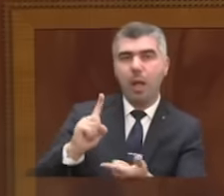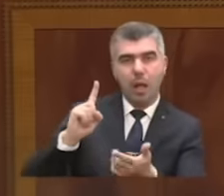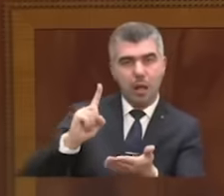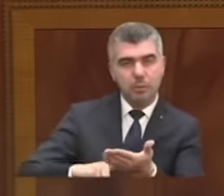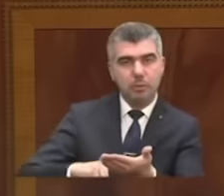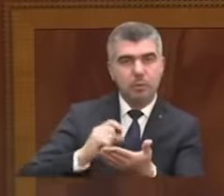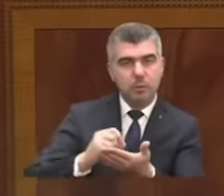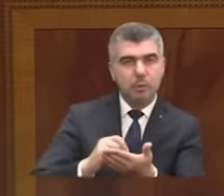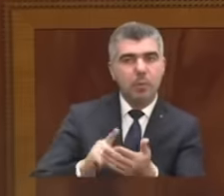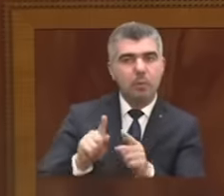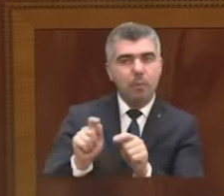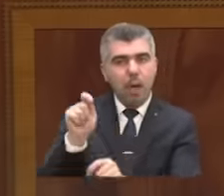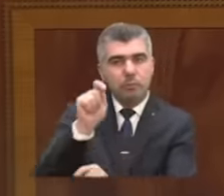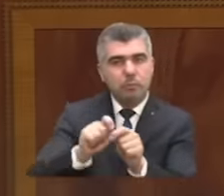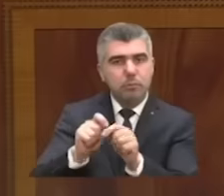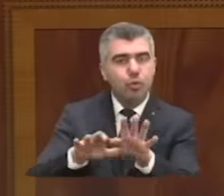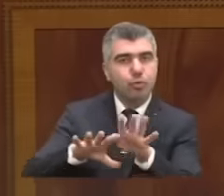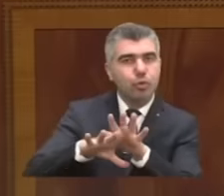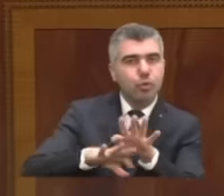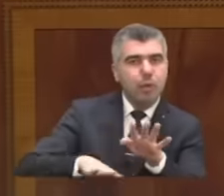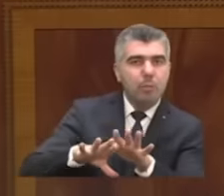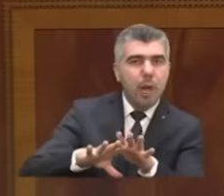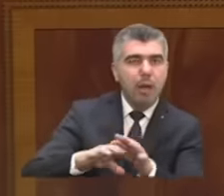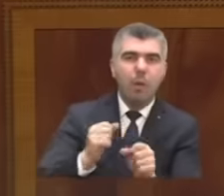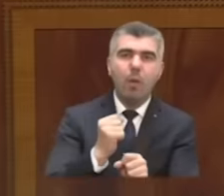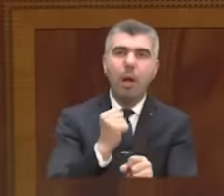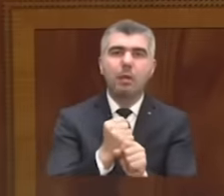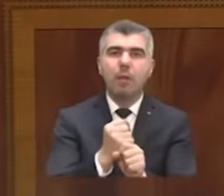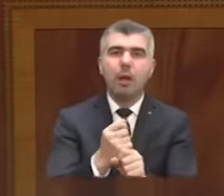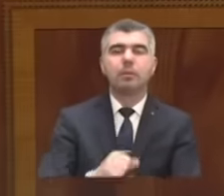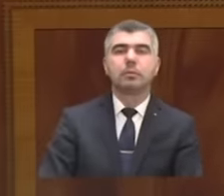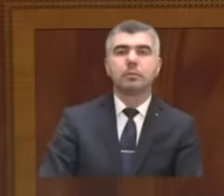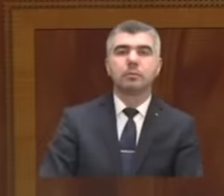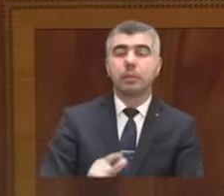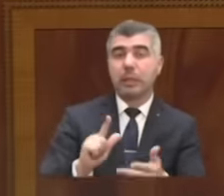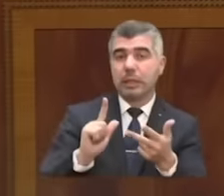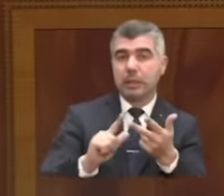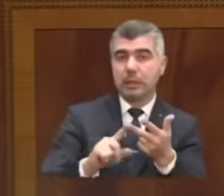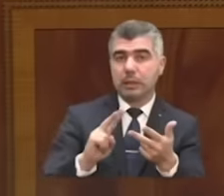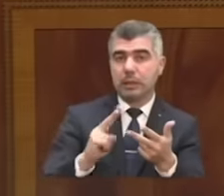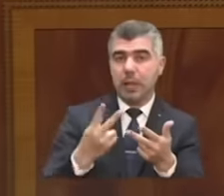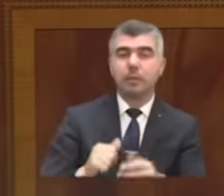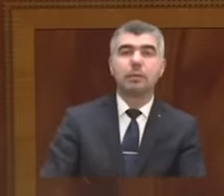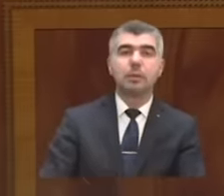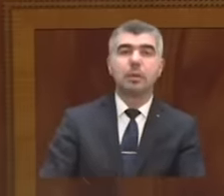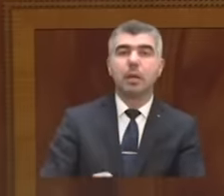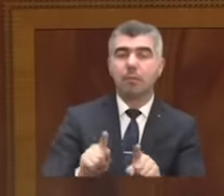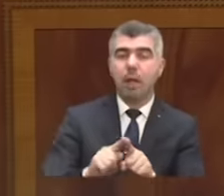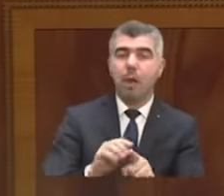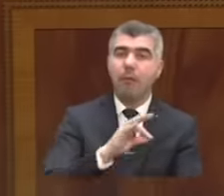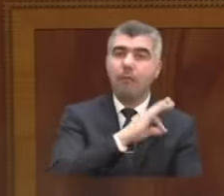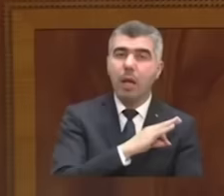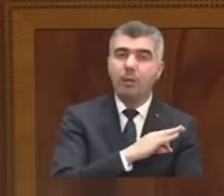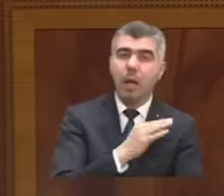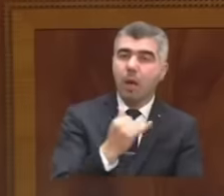تحسين دخلهم والاهتمام بأوضاعهم الاجتماعية والمهنية. ثالثا،